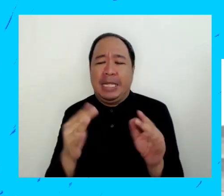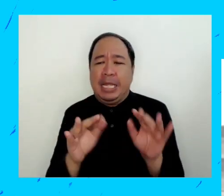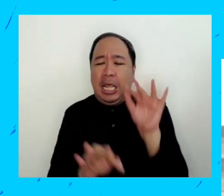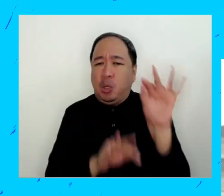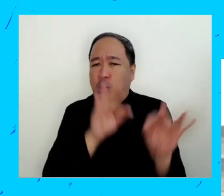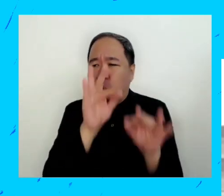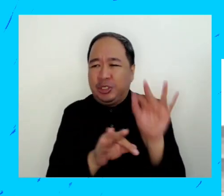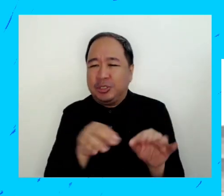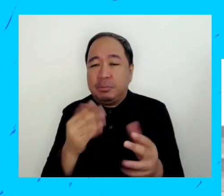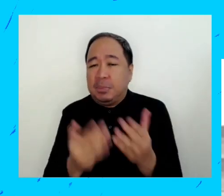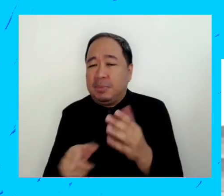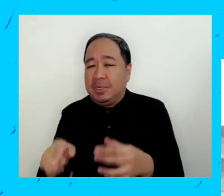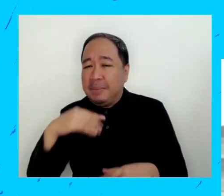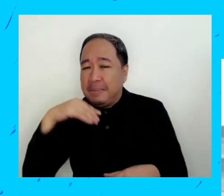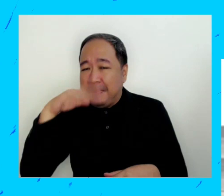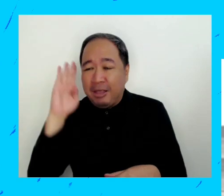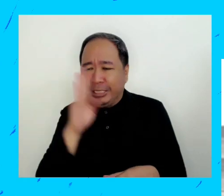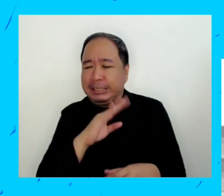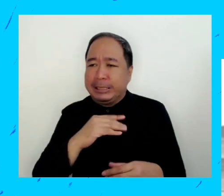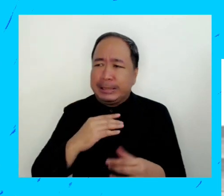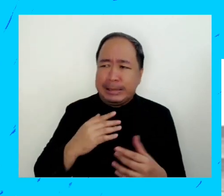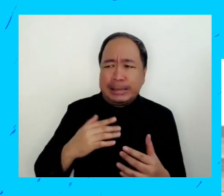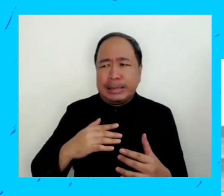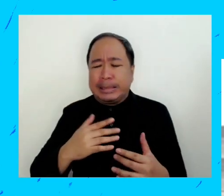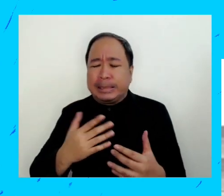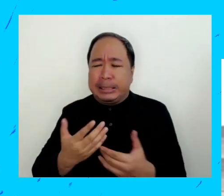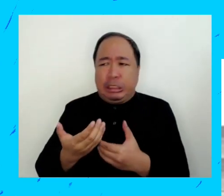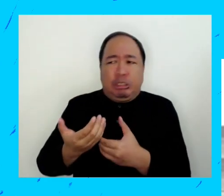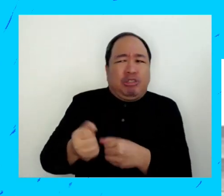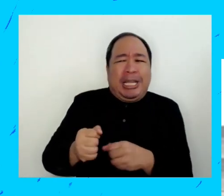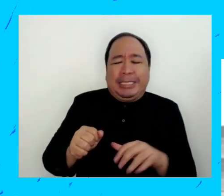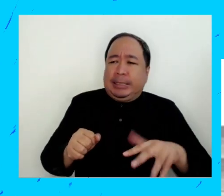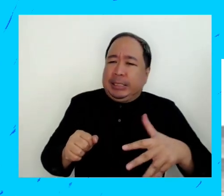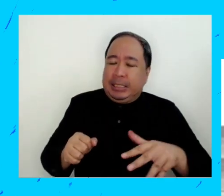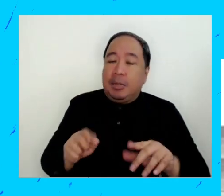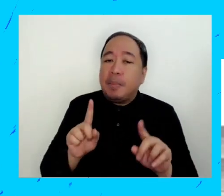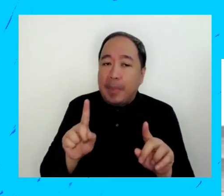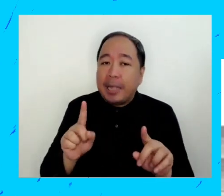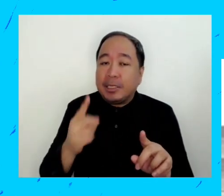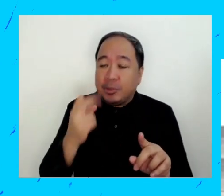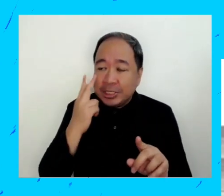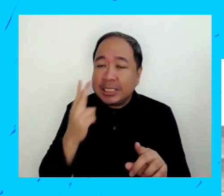la tendance est qu'ils sont frustrés au début et que